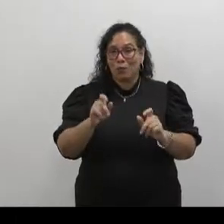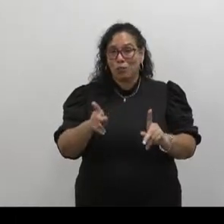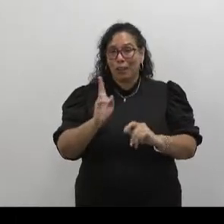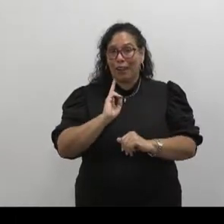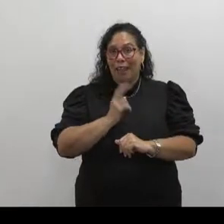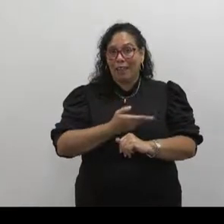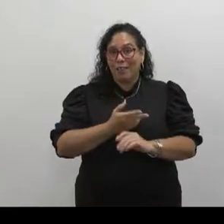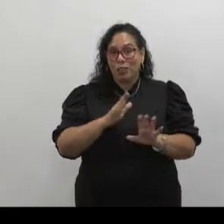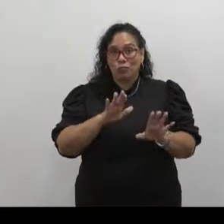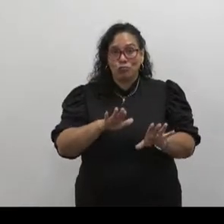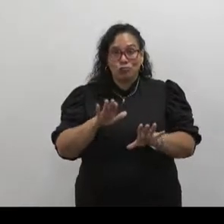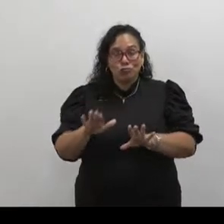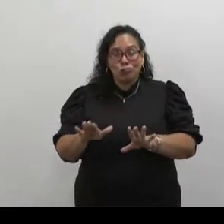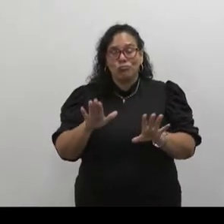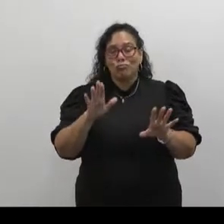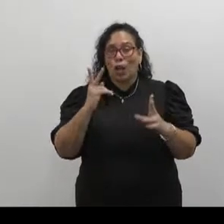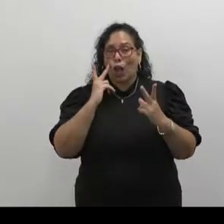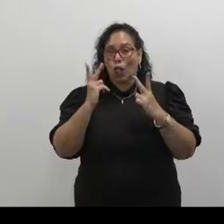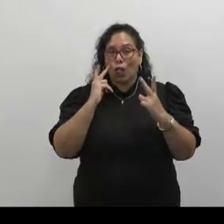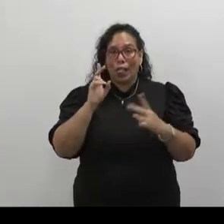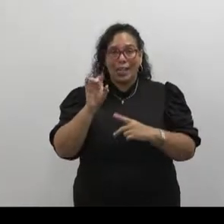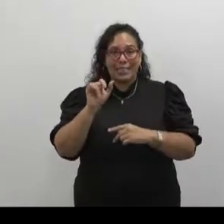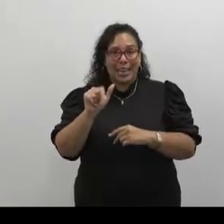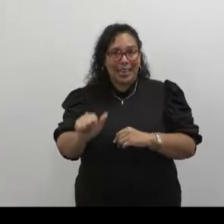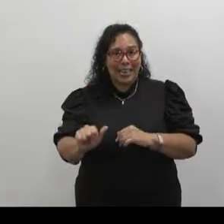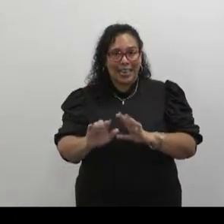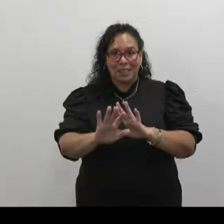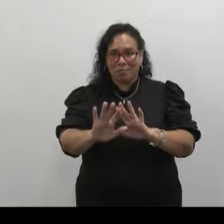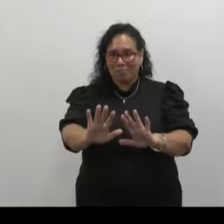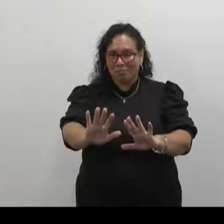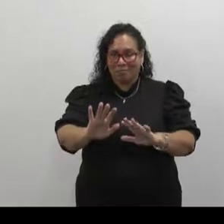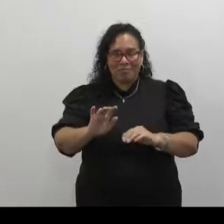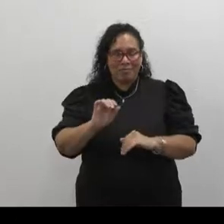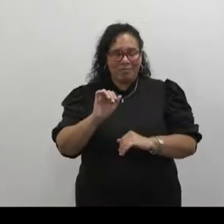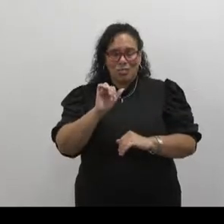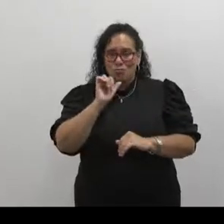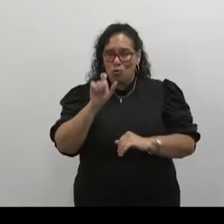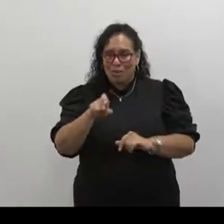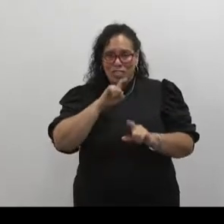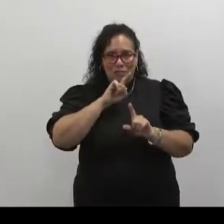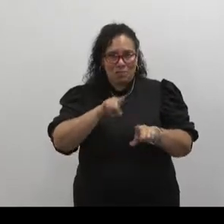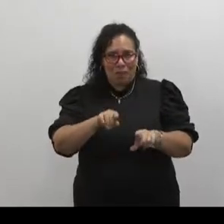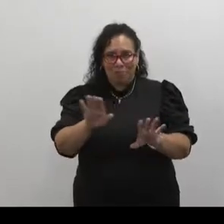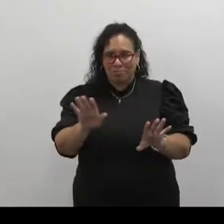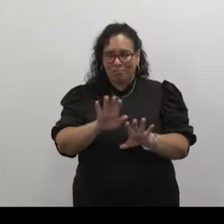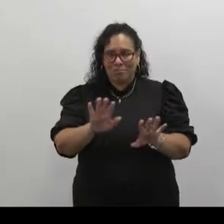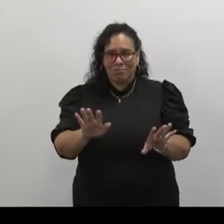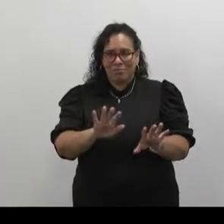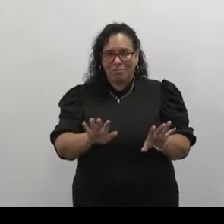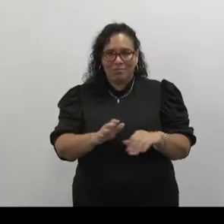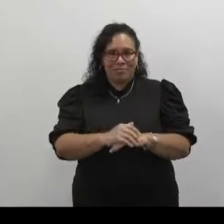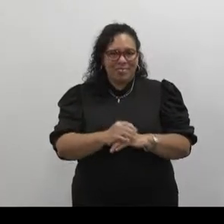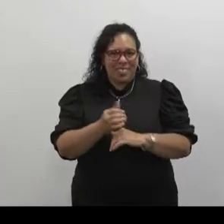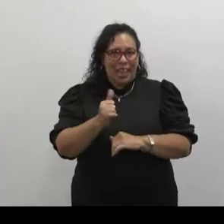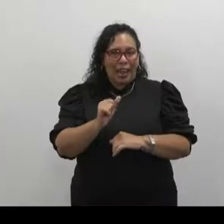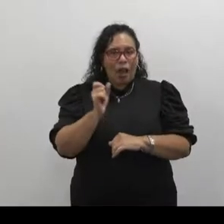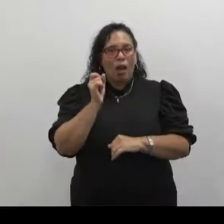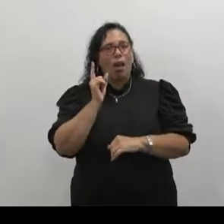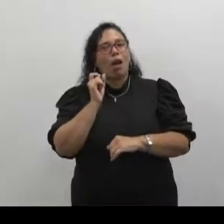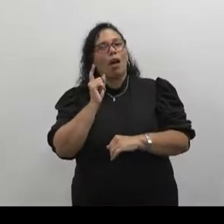ផែនការមើលស្លាយទាំងអស់នេះដើម្បីឲ្យអ្នកឲ្យមានឲ្យអ្នកបានមើលទៅហើយយើងអ្នកសូមឲ្យមើលឱកាសហ្នឹងម្ដងទៀតណា Nhưng mình bài tập to tê khoản là tha,